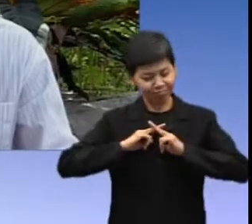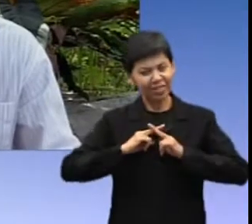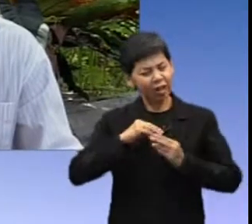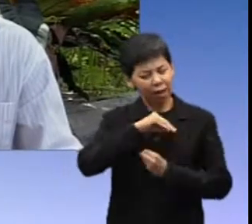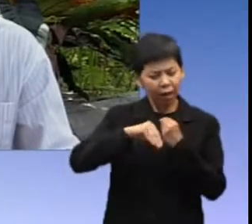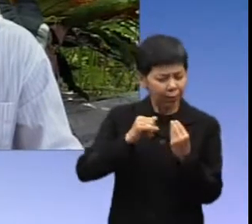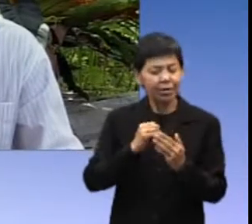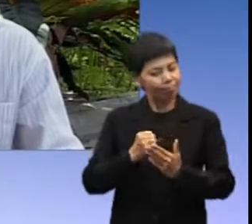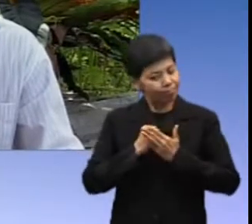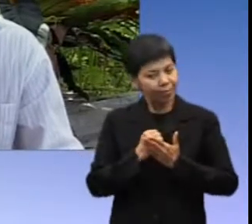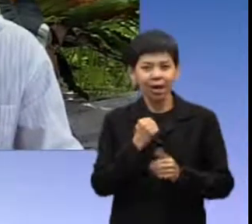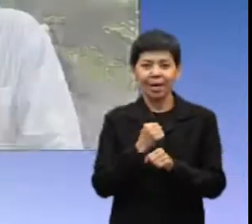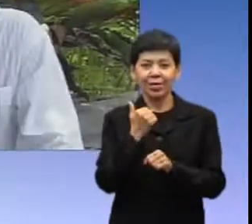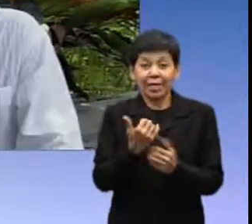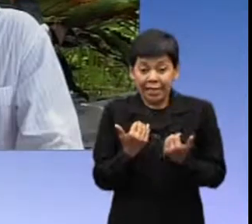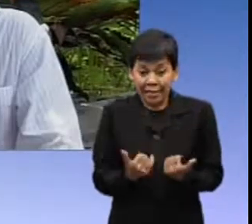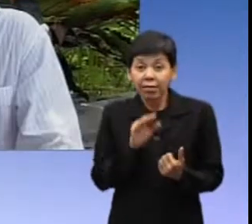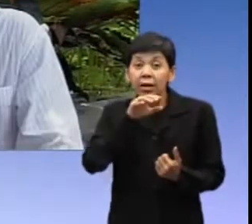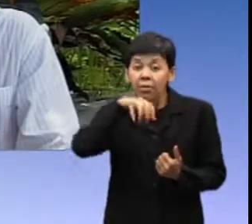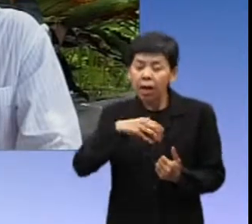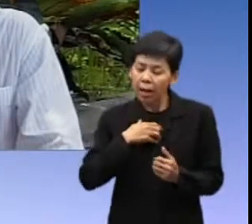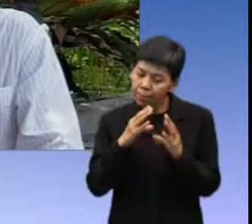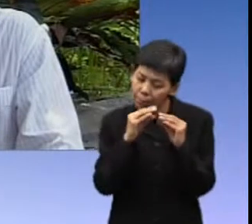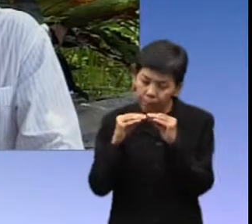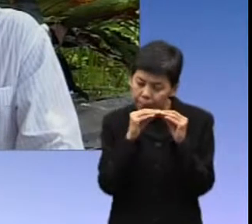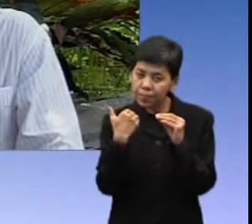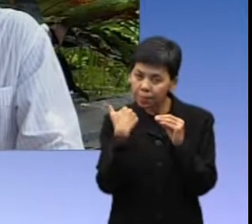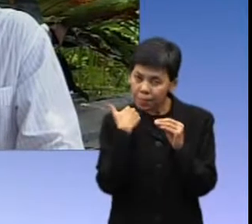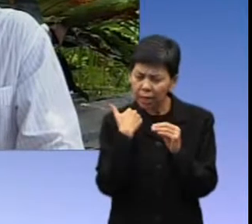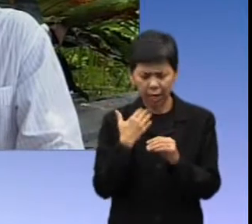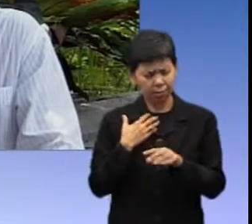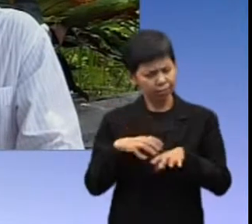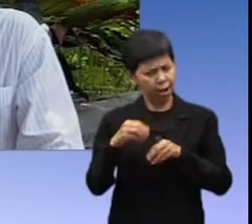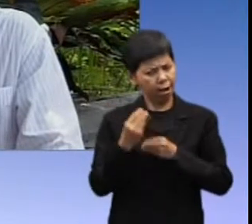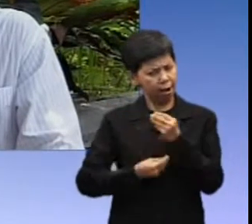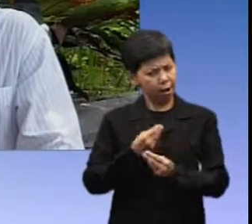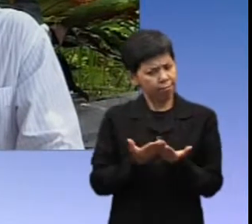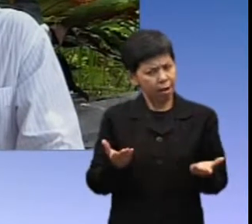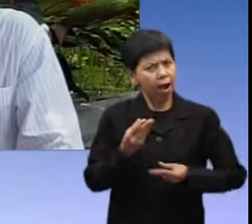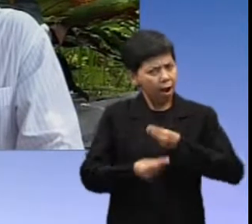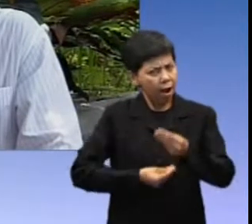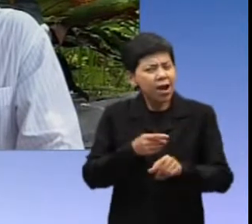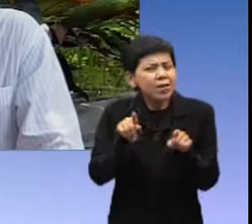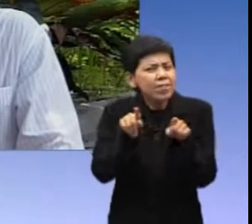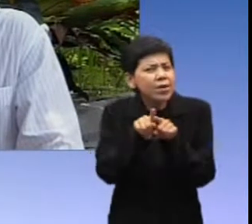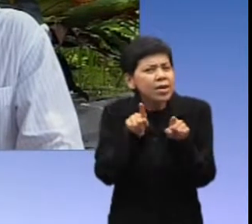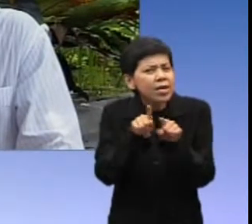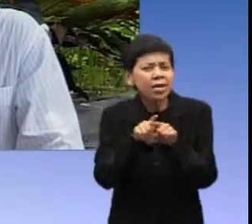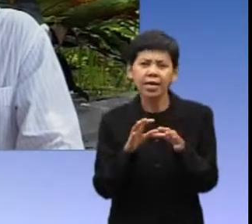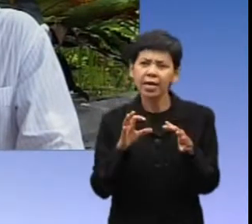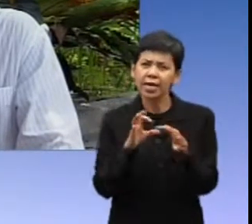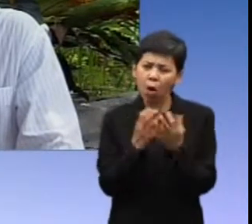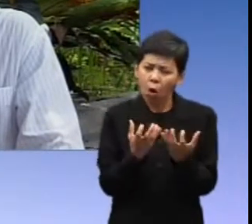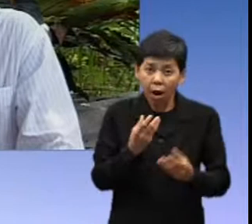เองในภาวะเศรษฐกิจถดถอยในช่วงนี้เทศบาลประชุมกันแล้วว่าเราจะจัดที่ขายคล้ายๆกับ